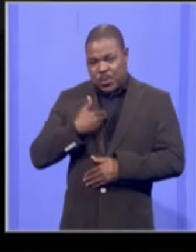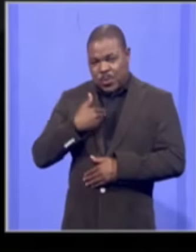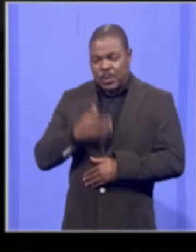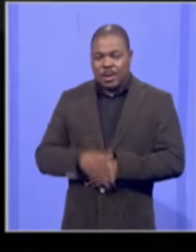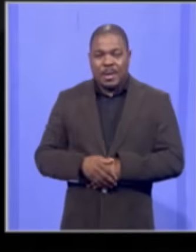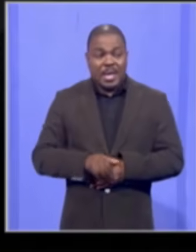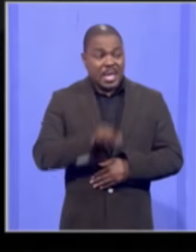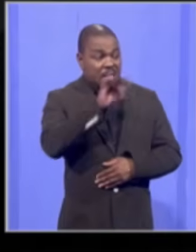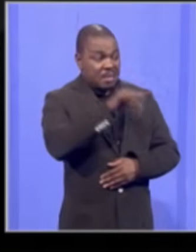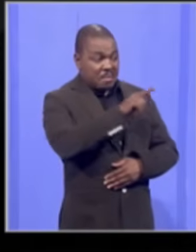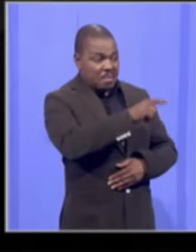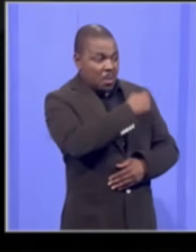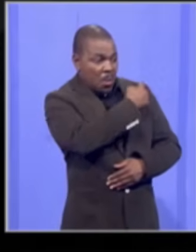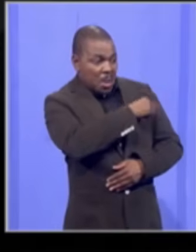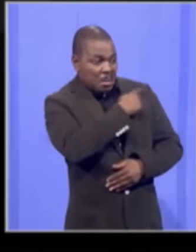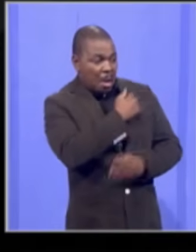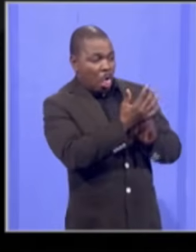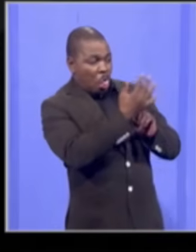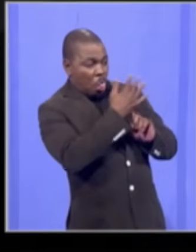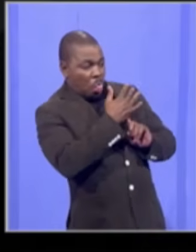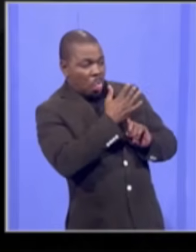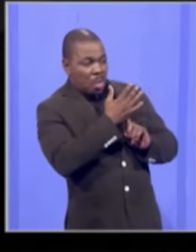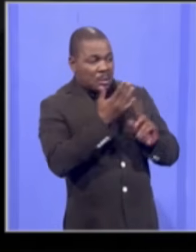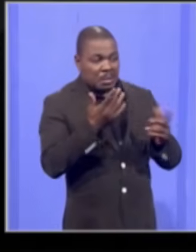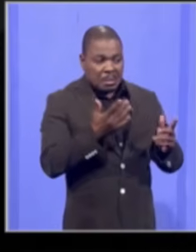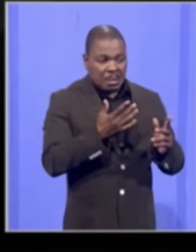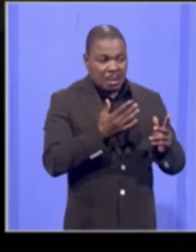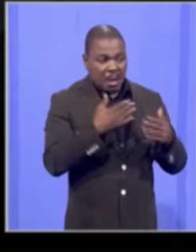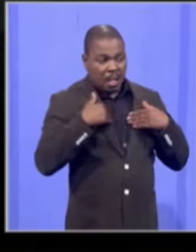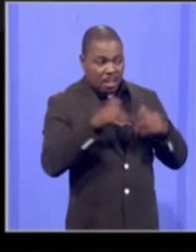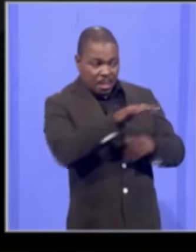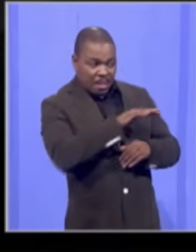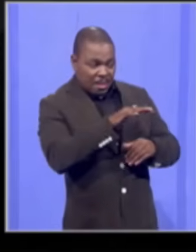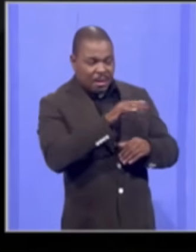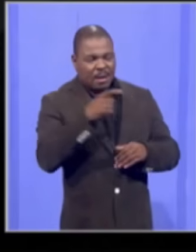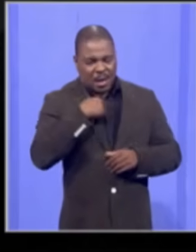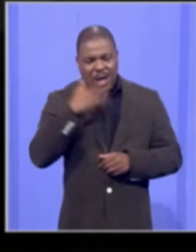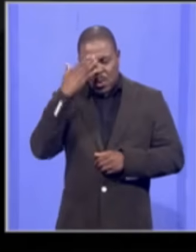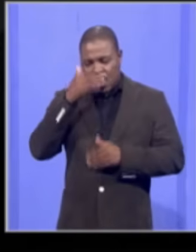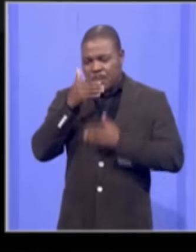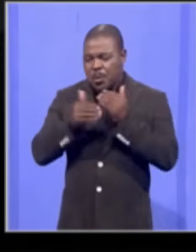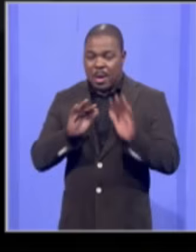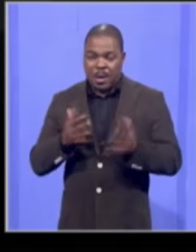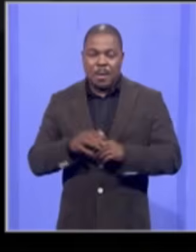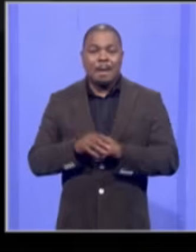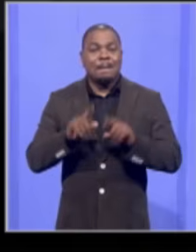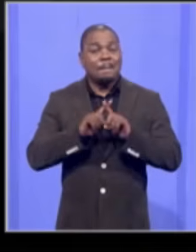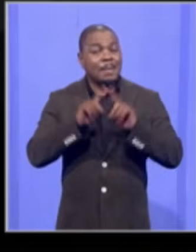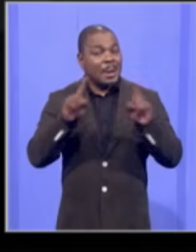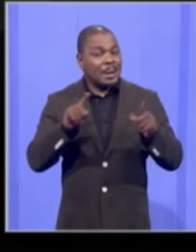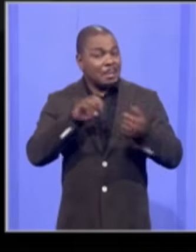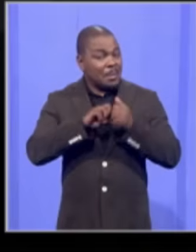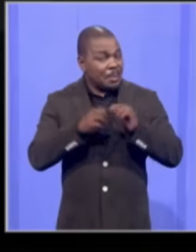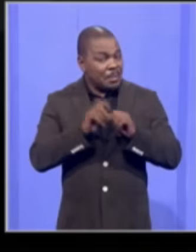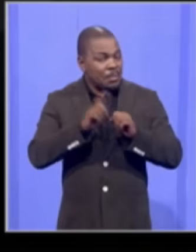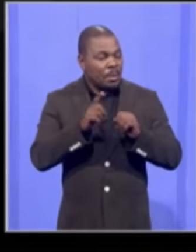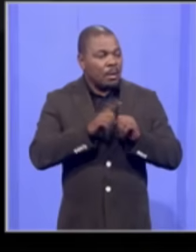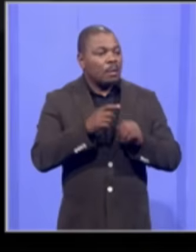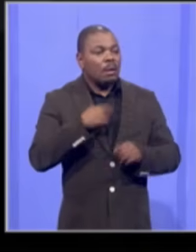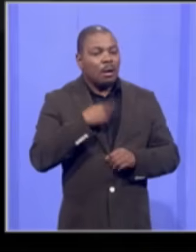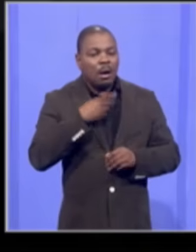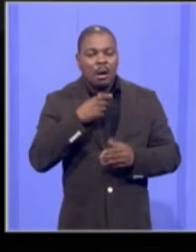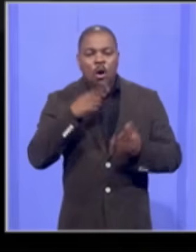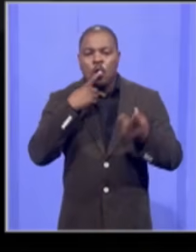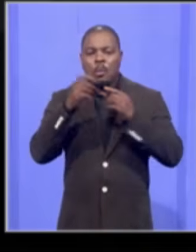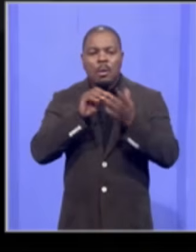ba sa ntirela sentle ba pholo. Mara ntlha ke gore di-complain tsa rona ga di fitlhe mo go